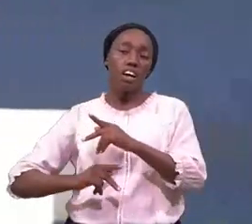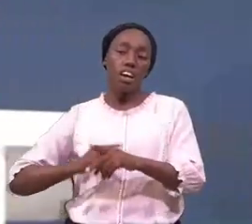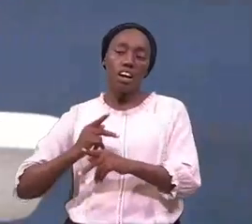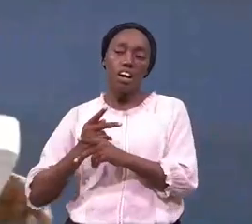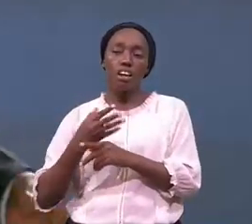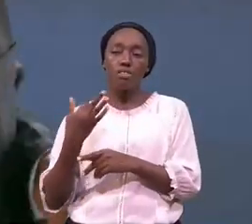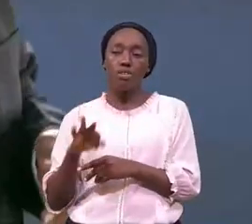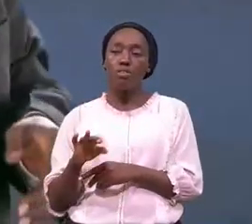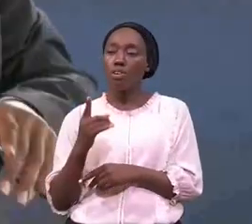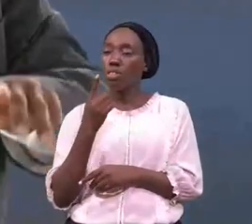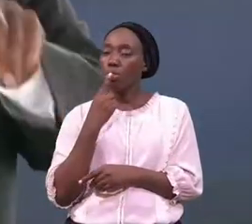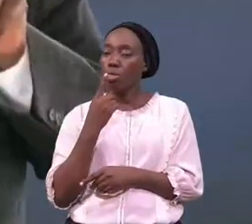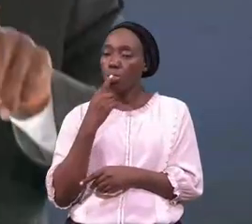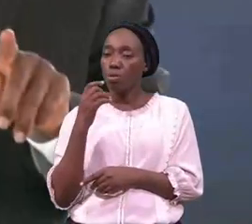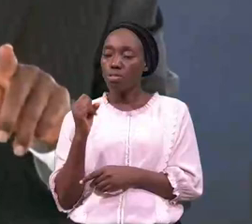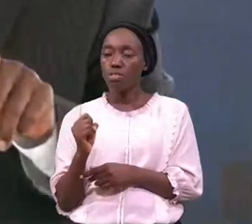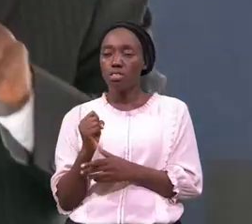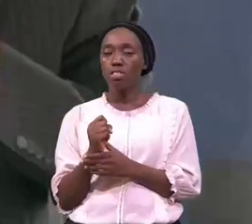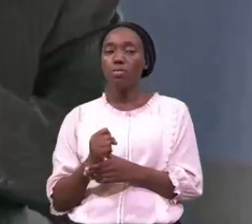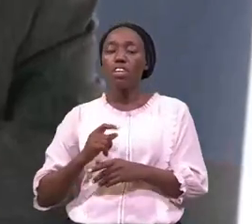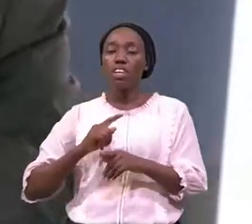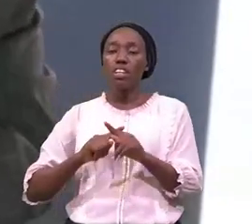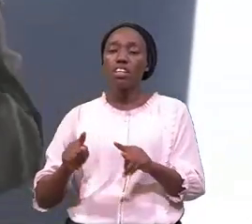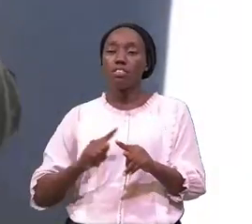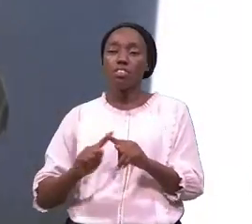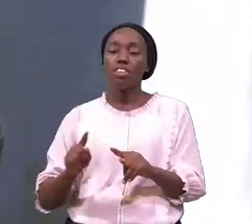À un autre, la diversité des langues.